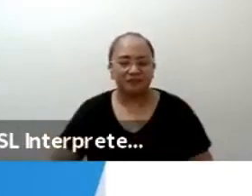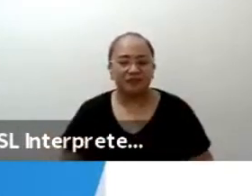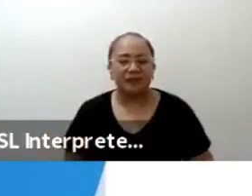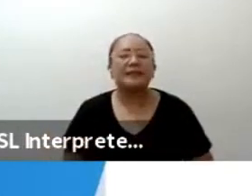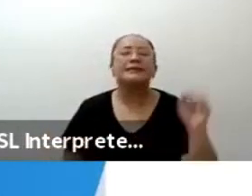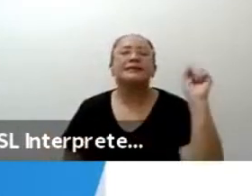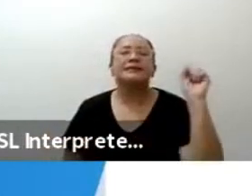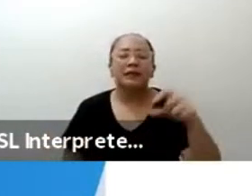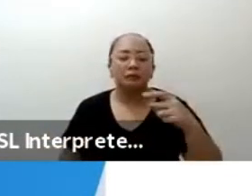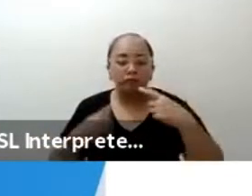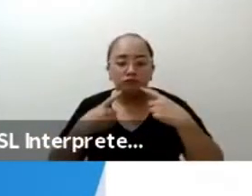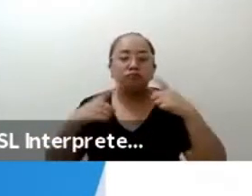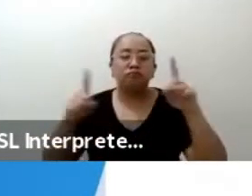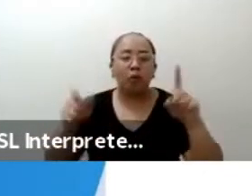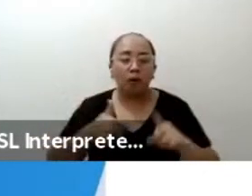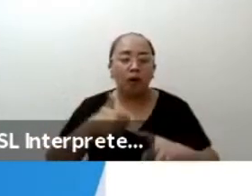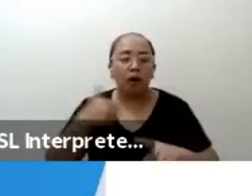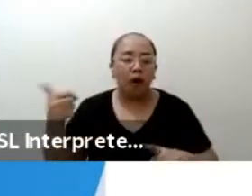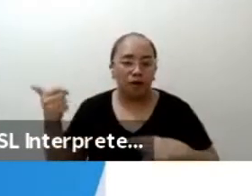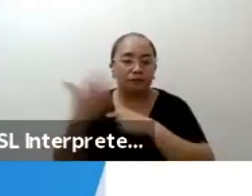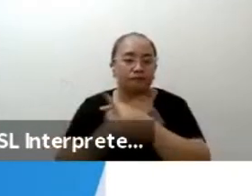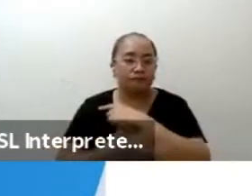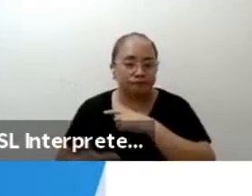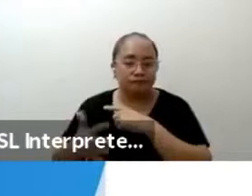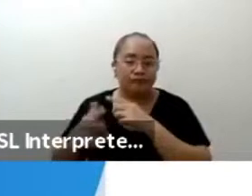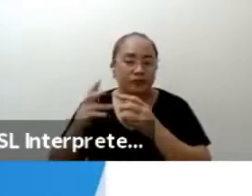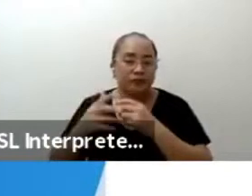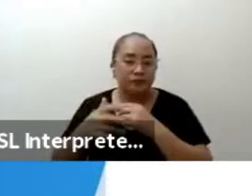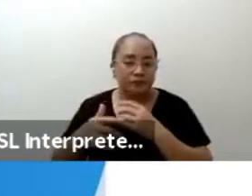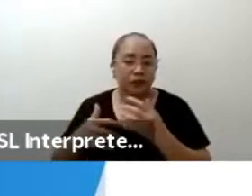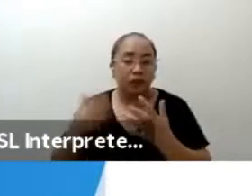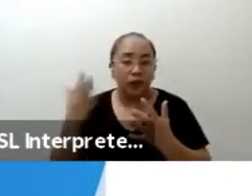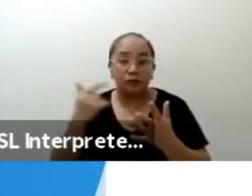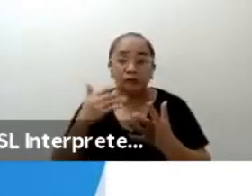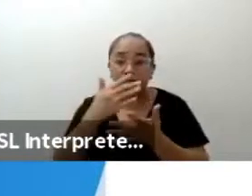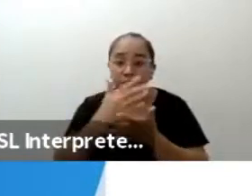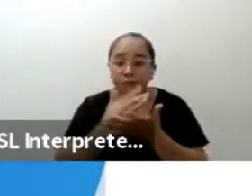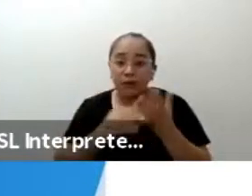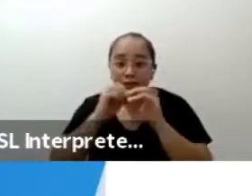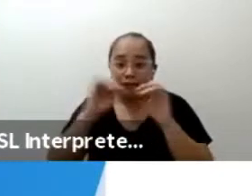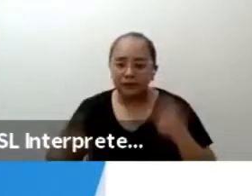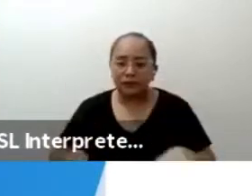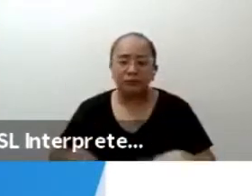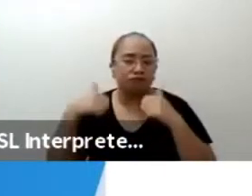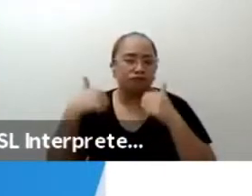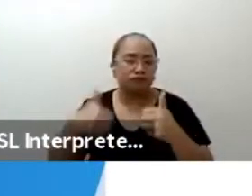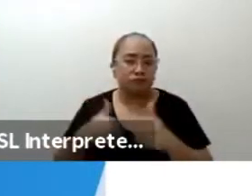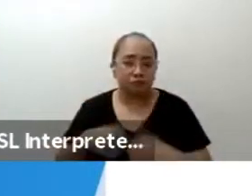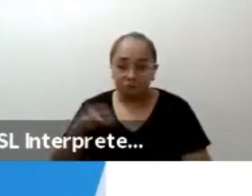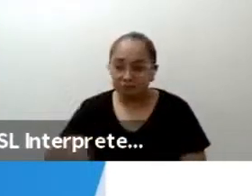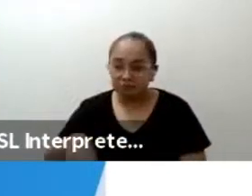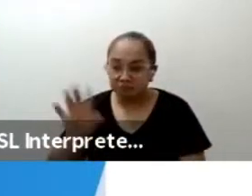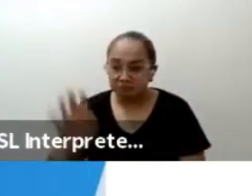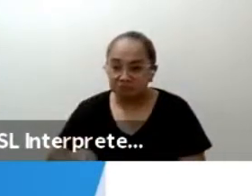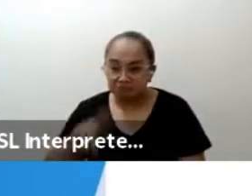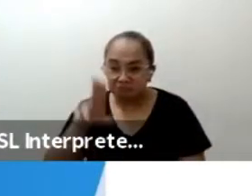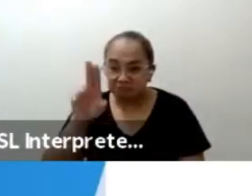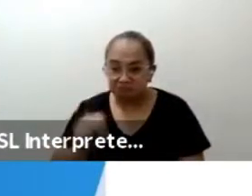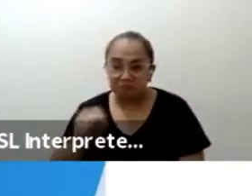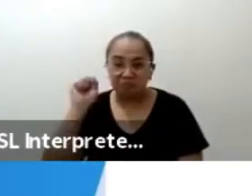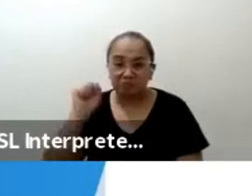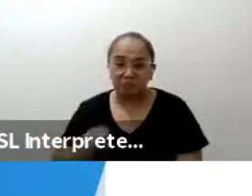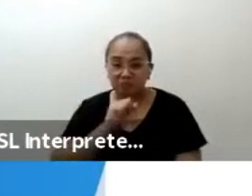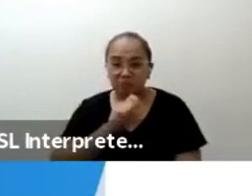Bagamat excellent ang ibang mga parts of their system. US ba, masasabi mong for all